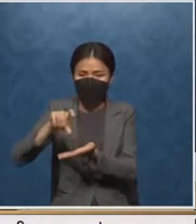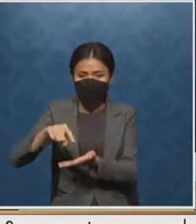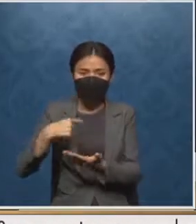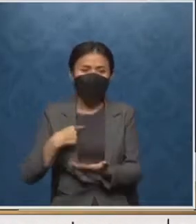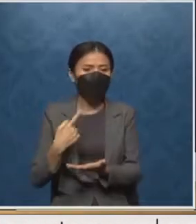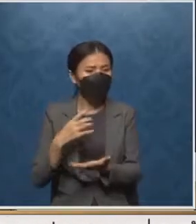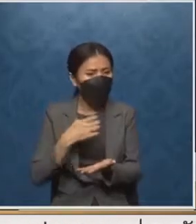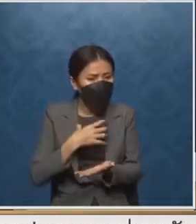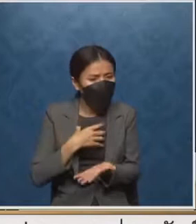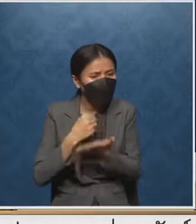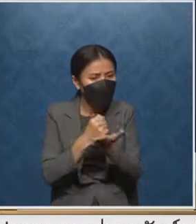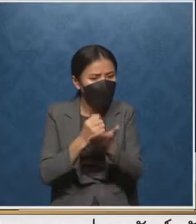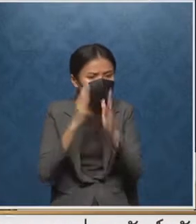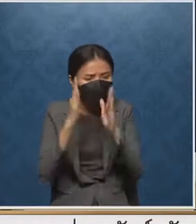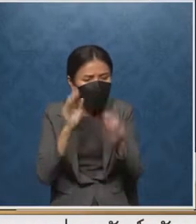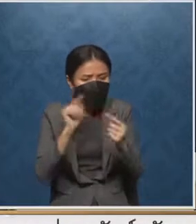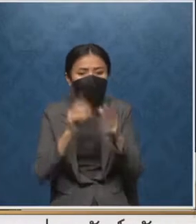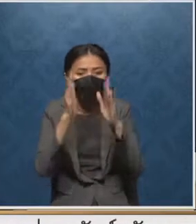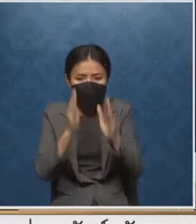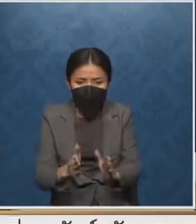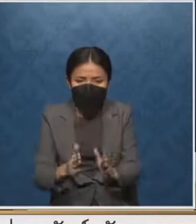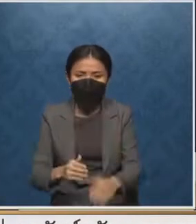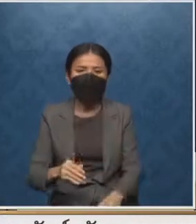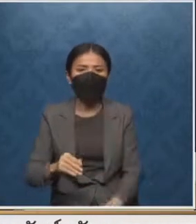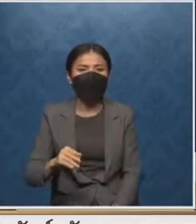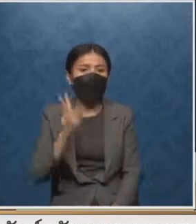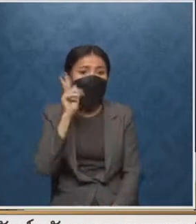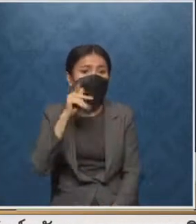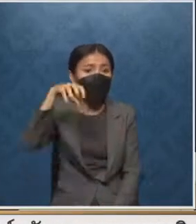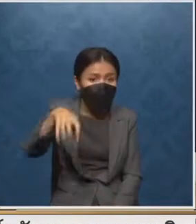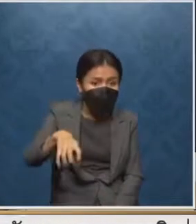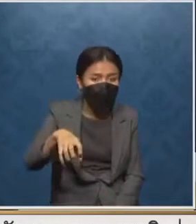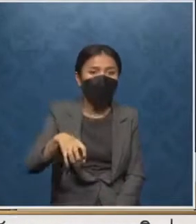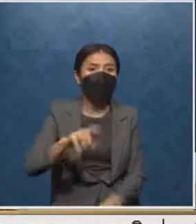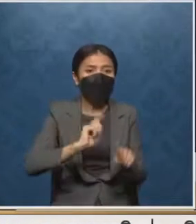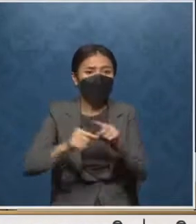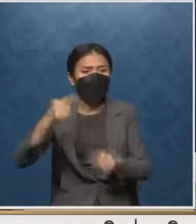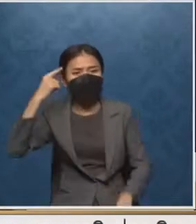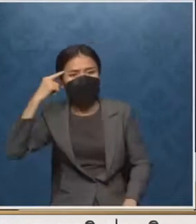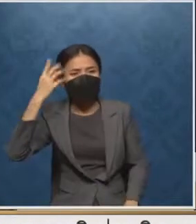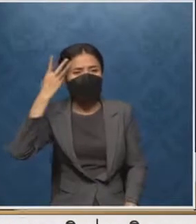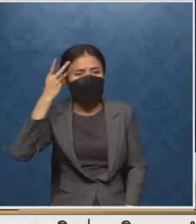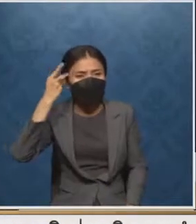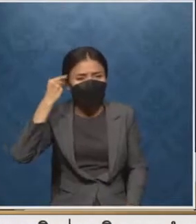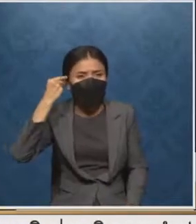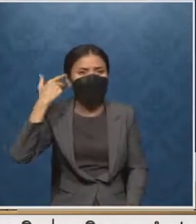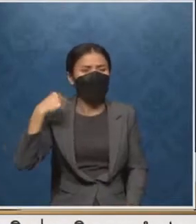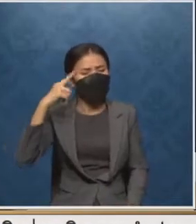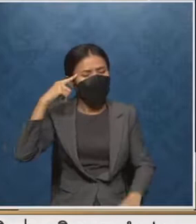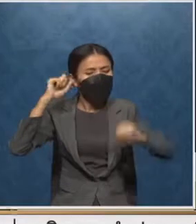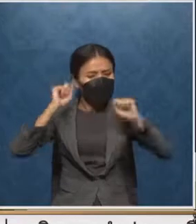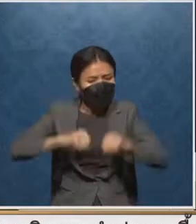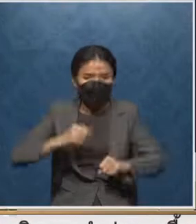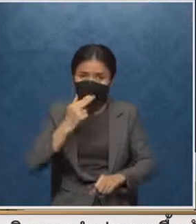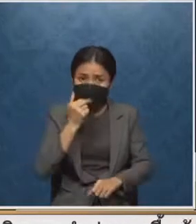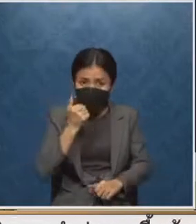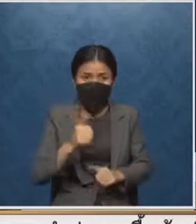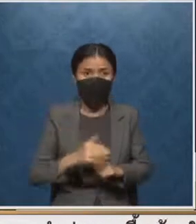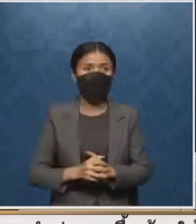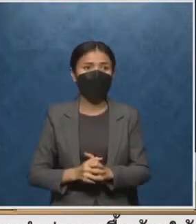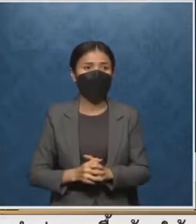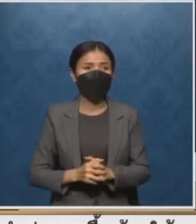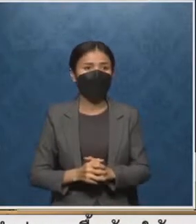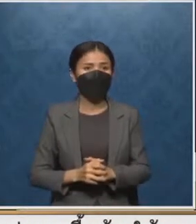ว่าองค์กรสื่อได้มีการวิจารณญาณนะครับการตัดสินใจที่ดีคนเรา